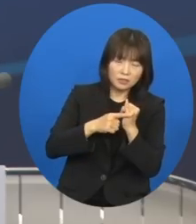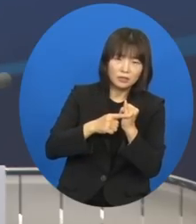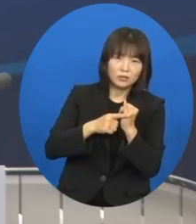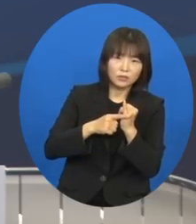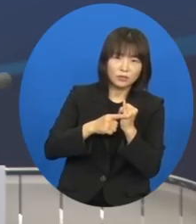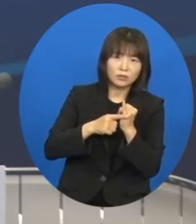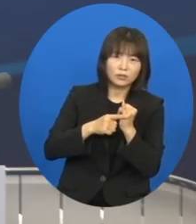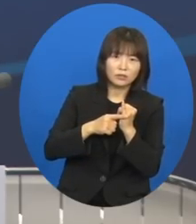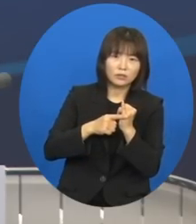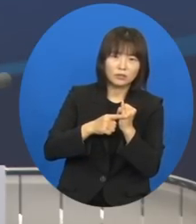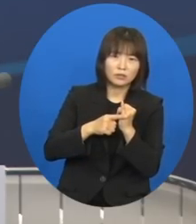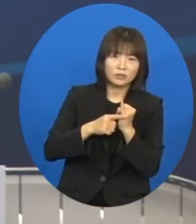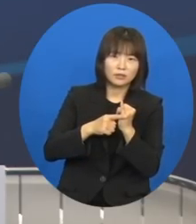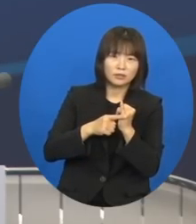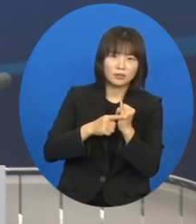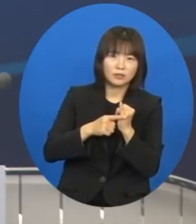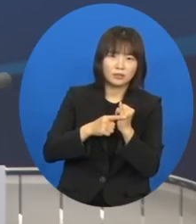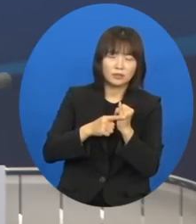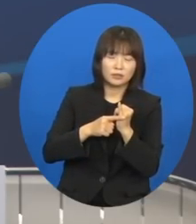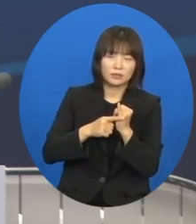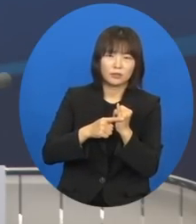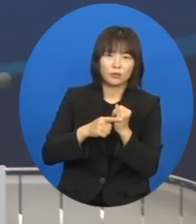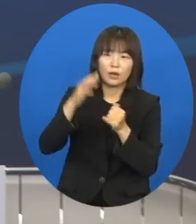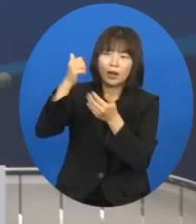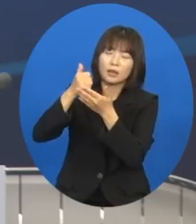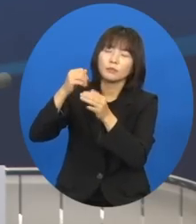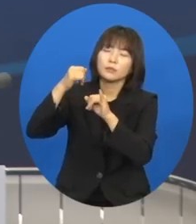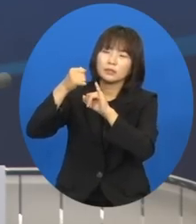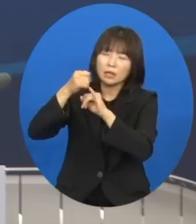아이를 주신다고 하셨던 그 약속대로 아기를 주셨습니다.